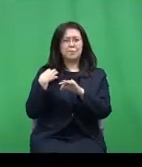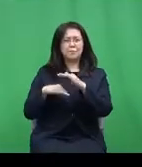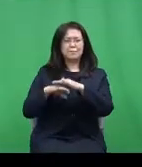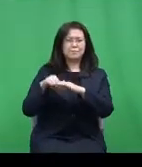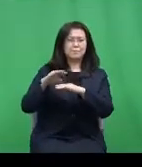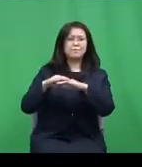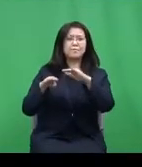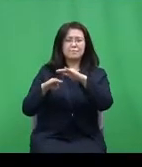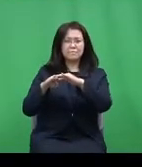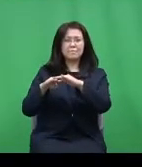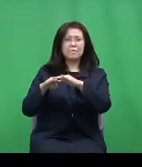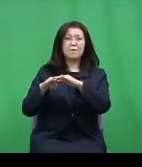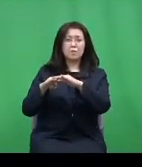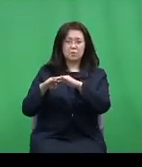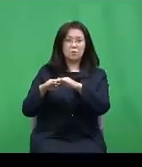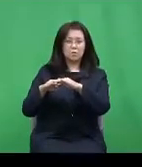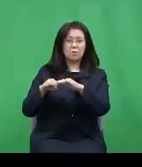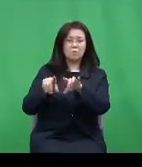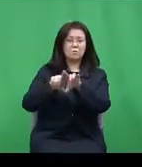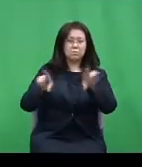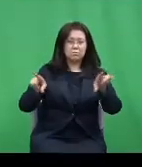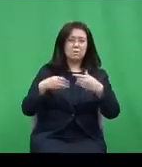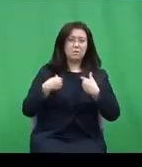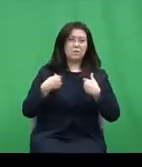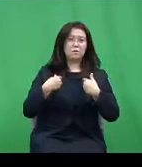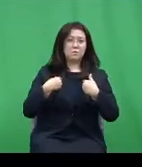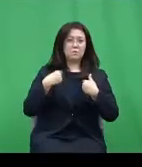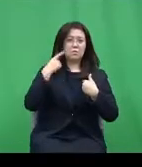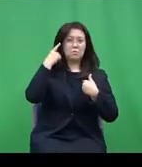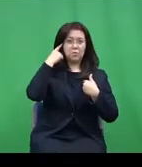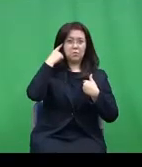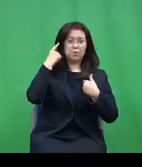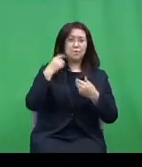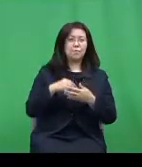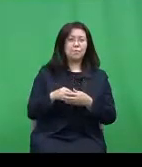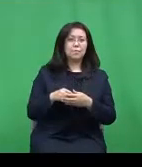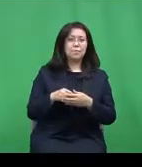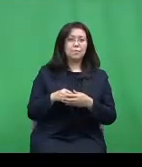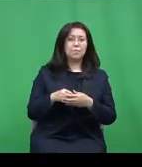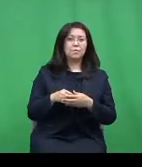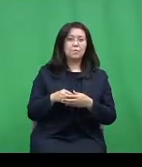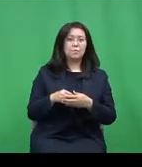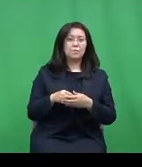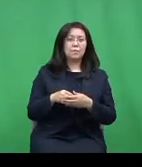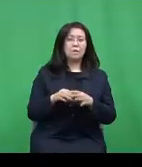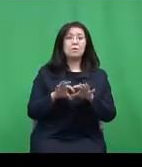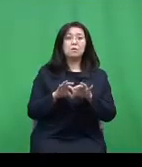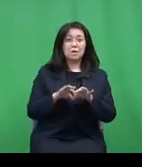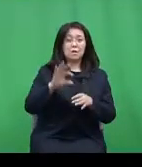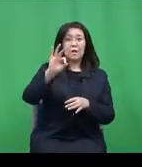まあ、過密の弊害をやはり是正する必要があると。まあ、そこで一つは